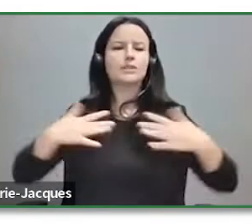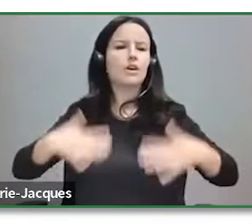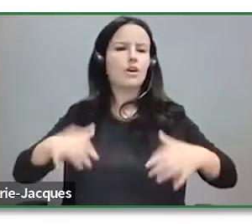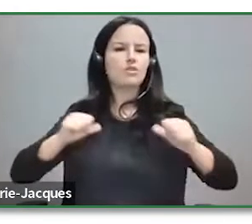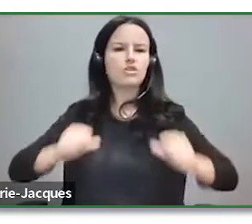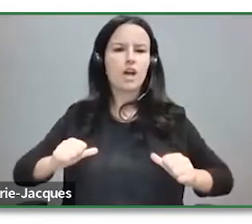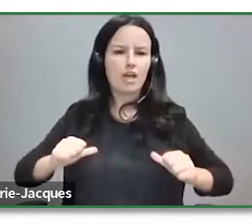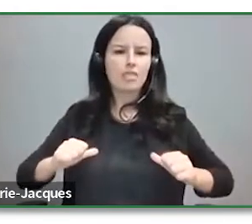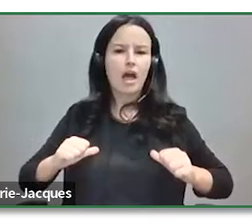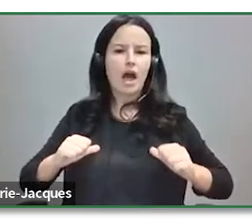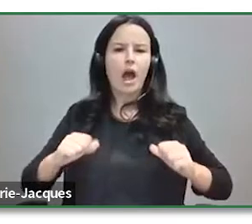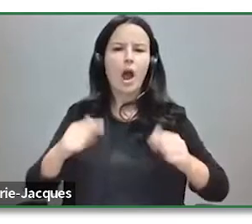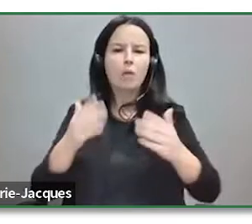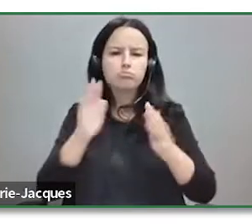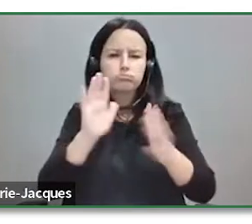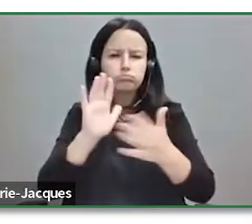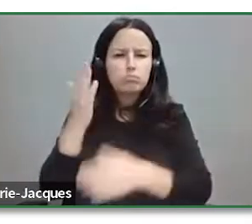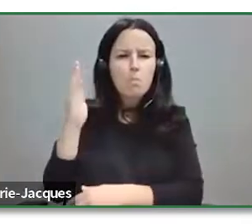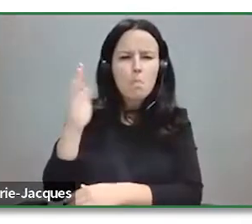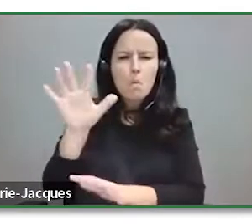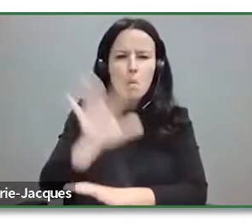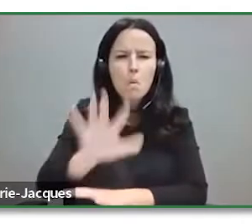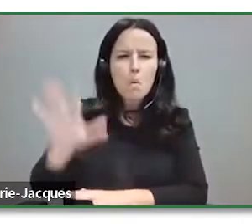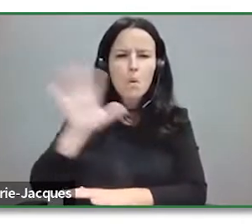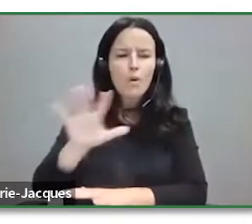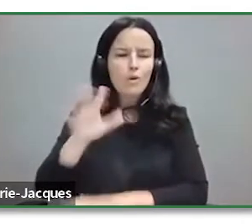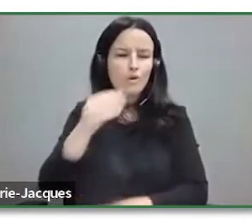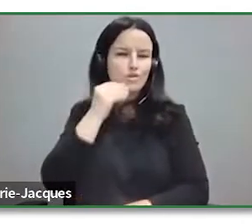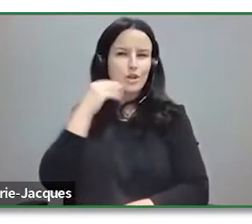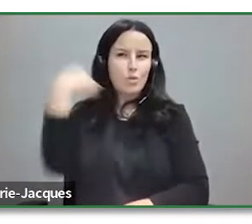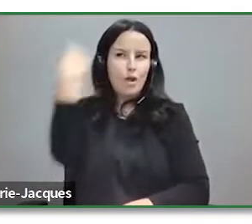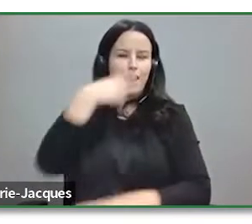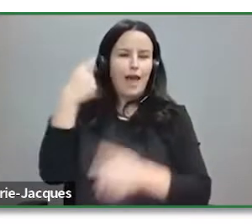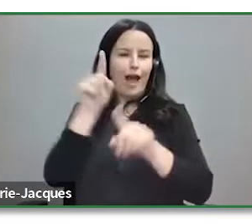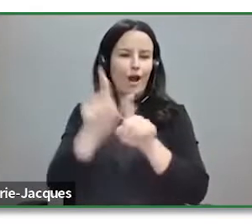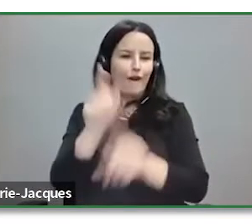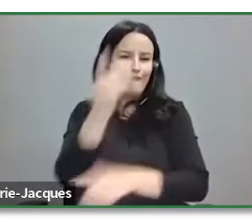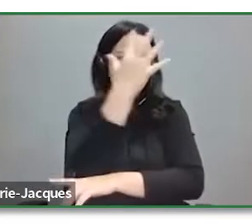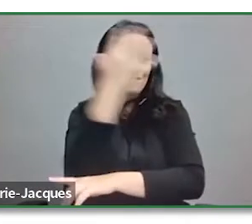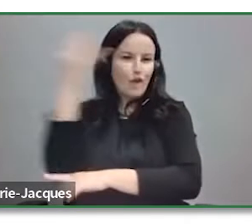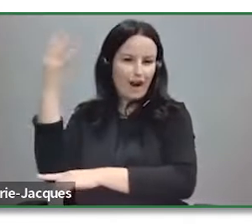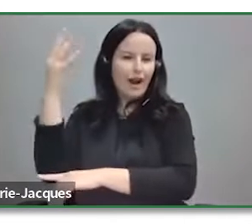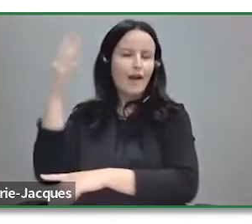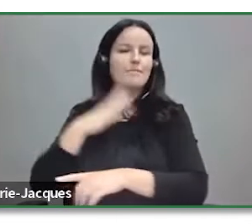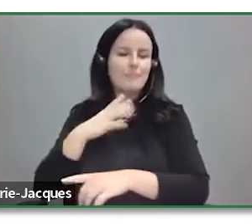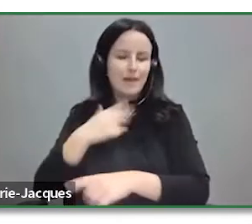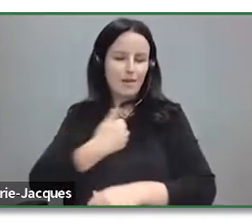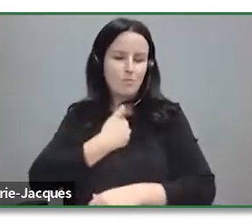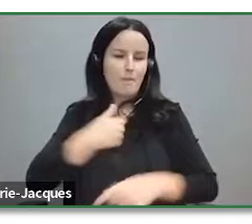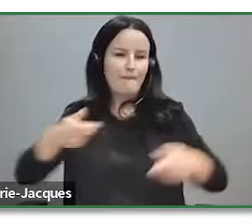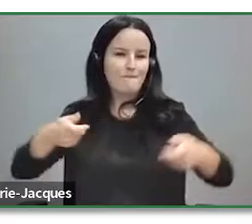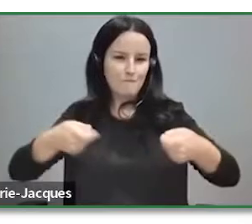un peu bleu. Et chez moi, on a l'impression que je suis dans la forêt et je suis également en fauteuil roulant.